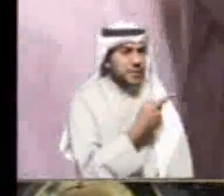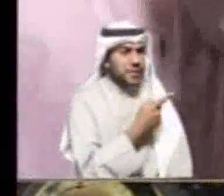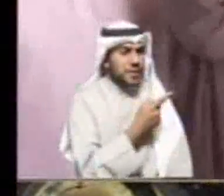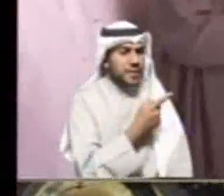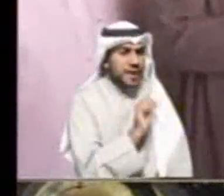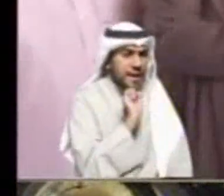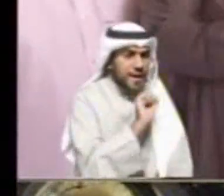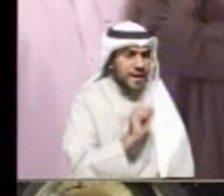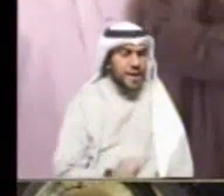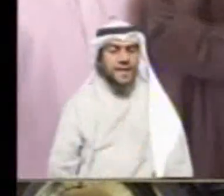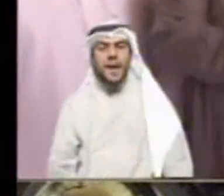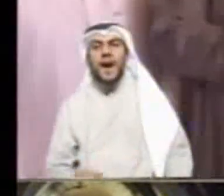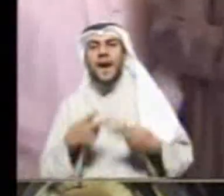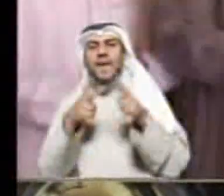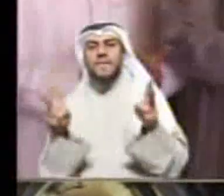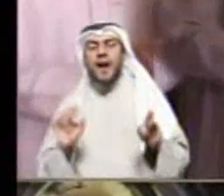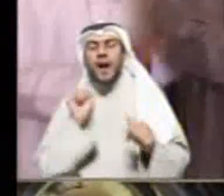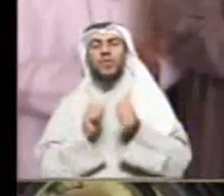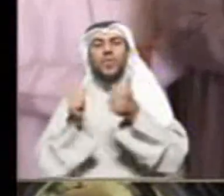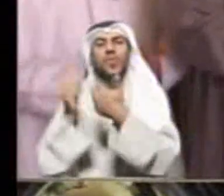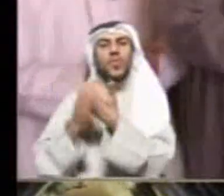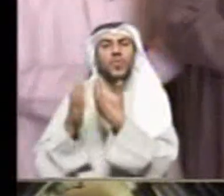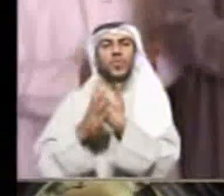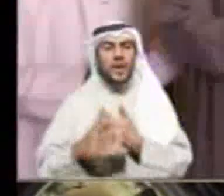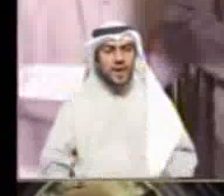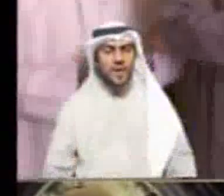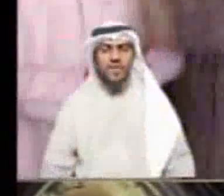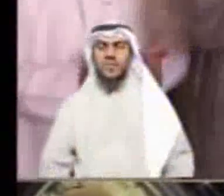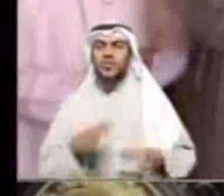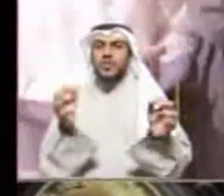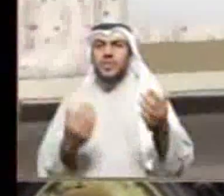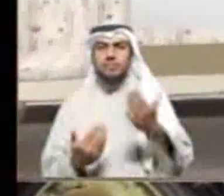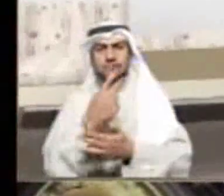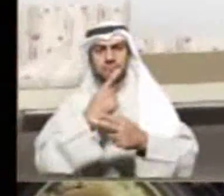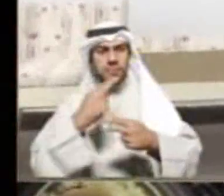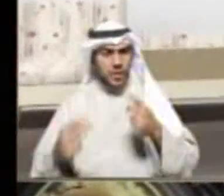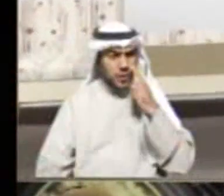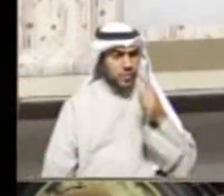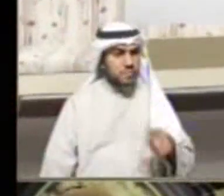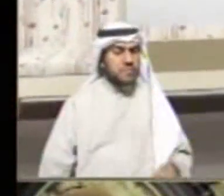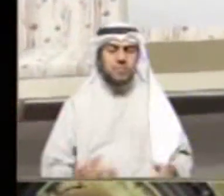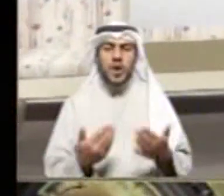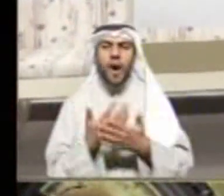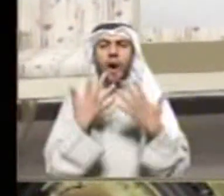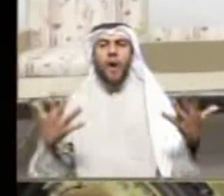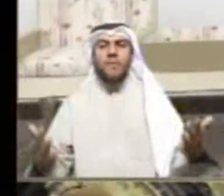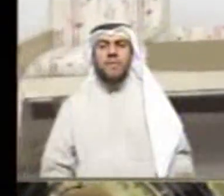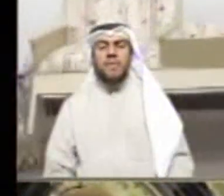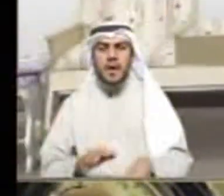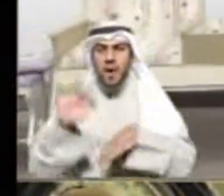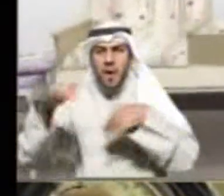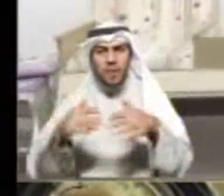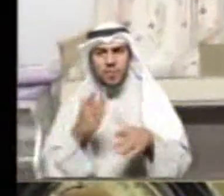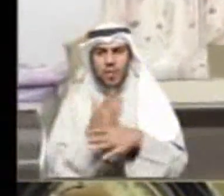لفئة المجتمع المختلفة بطريقة إلكترونية لتوفير الوقت والجهد على المراجعين واختصارا